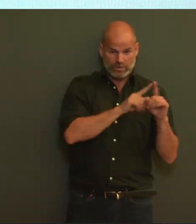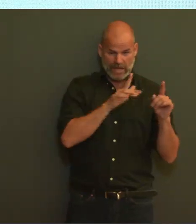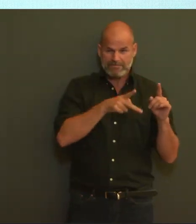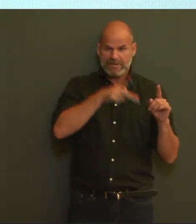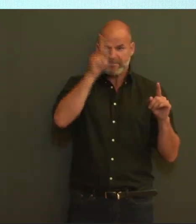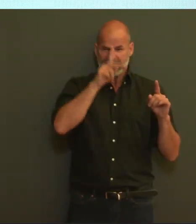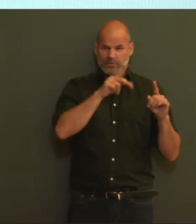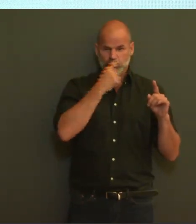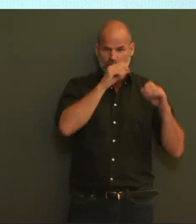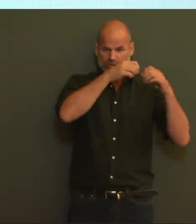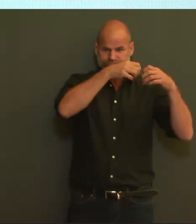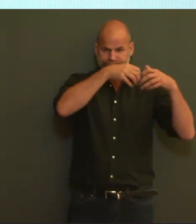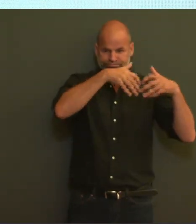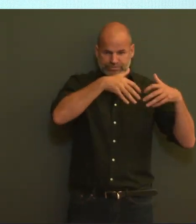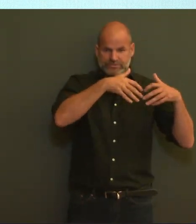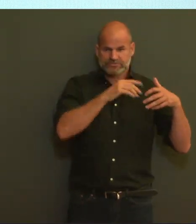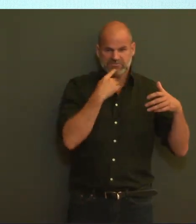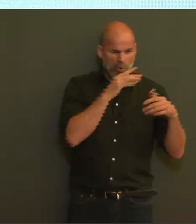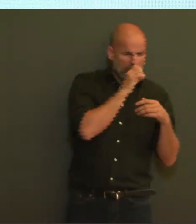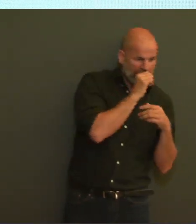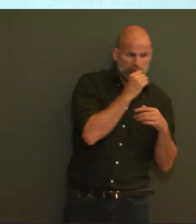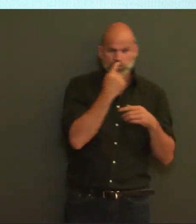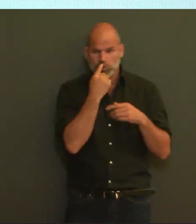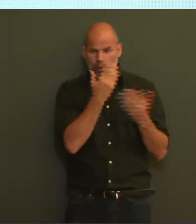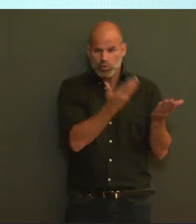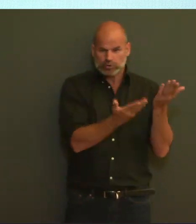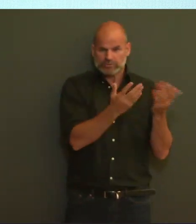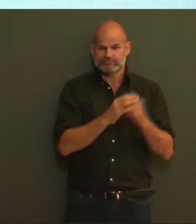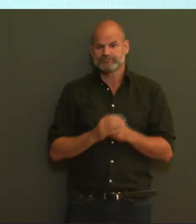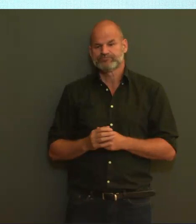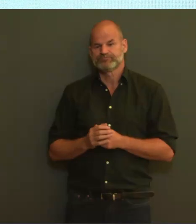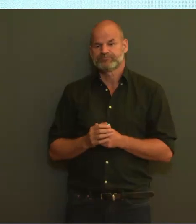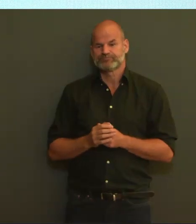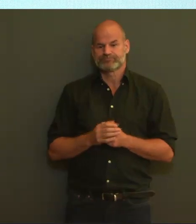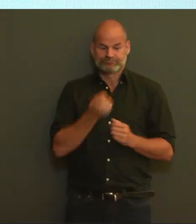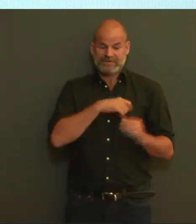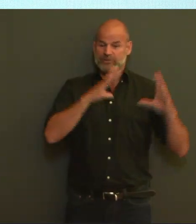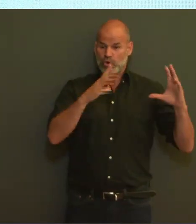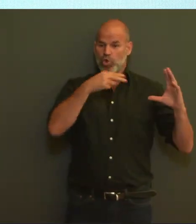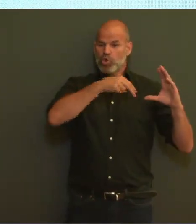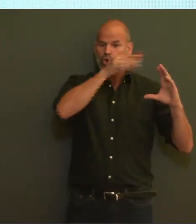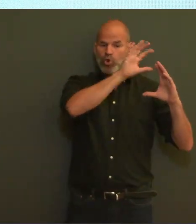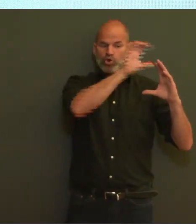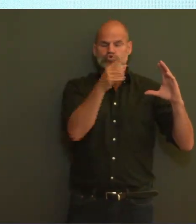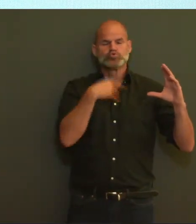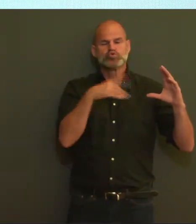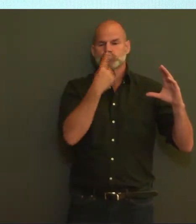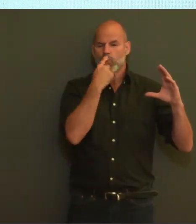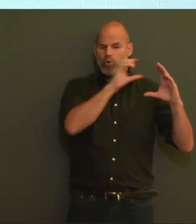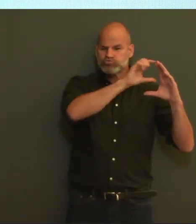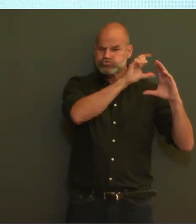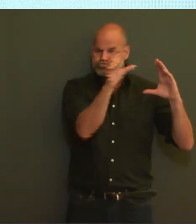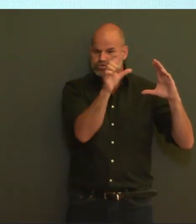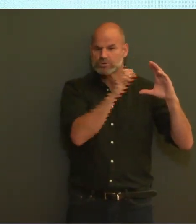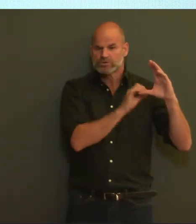oranje, zeker in het noorden van Spanje. En de situatie kan ook snel evolueren in andere delen van Spanje. Let daar dus